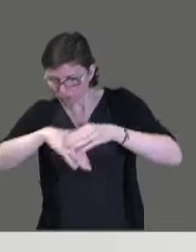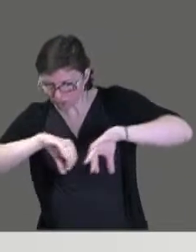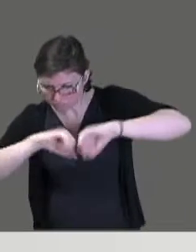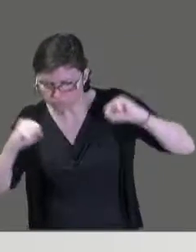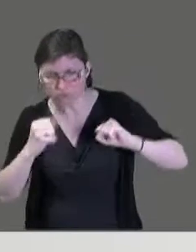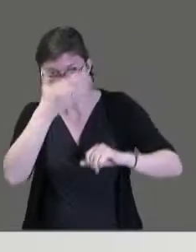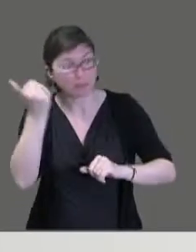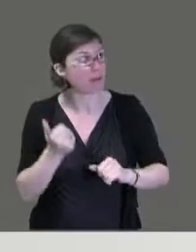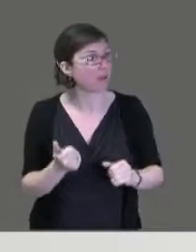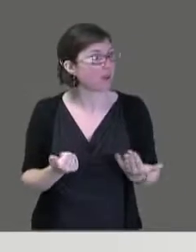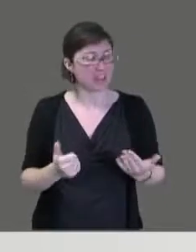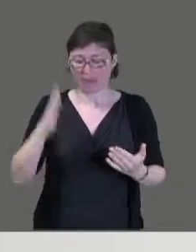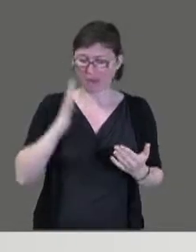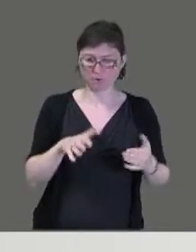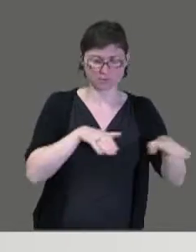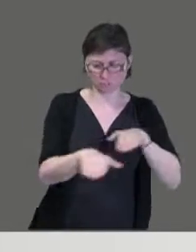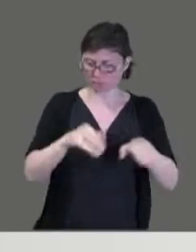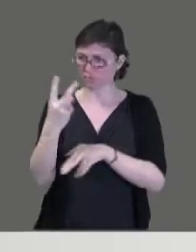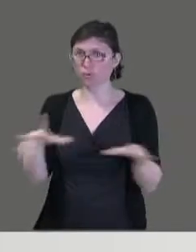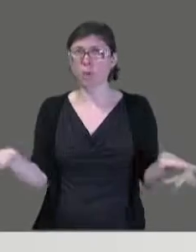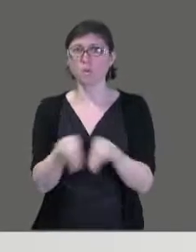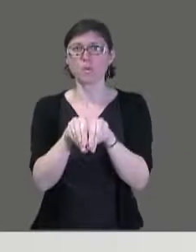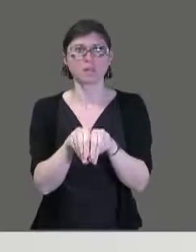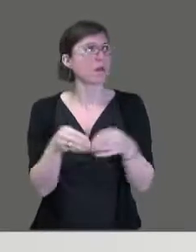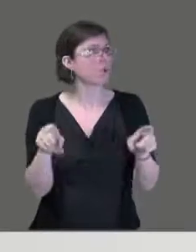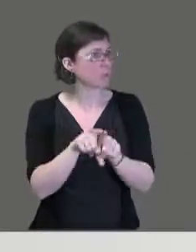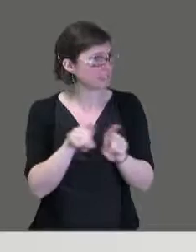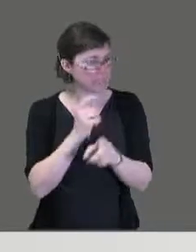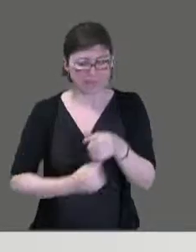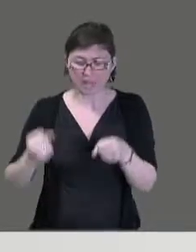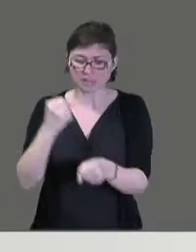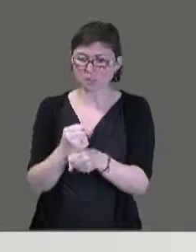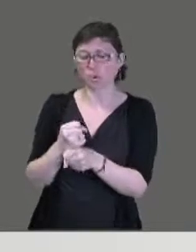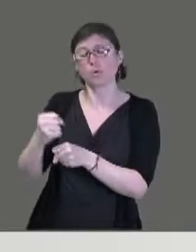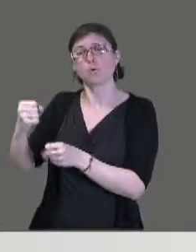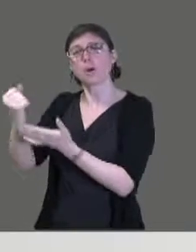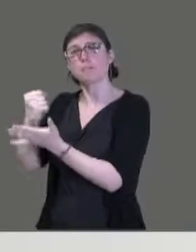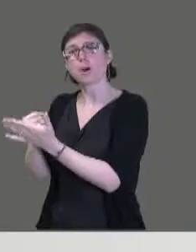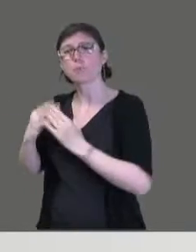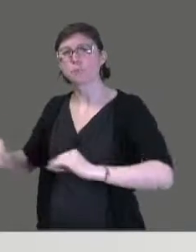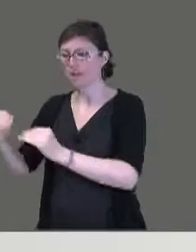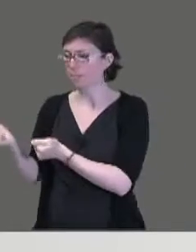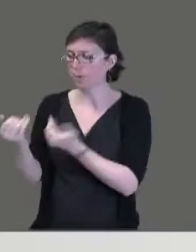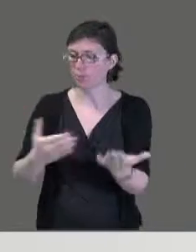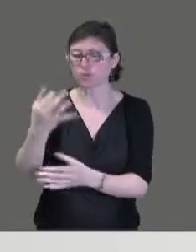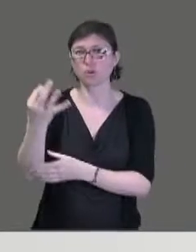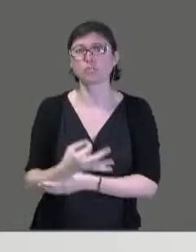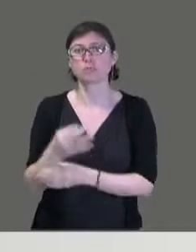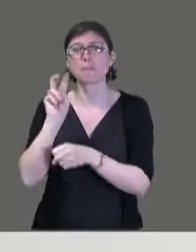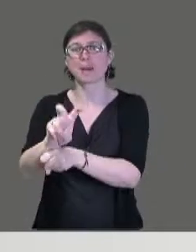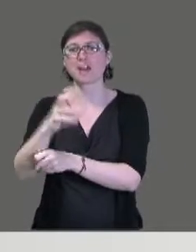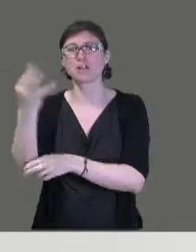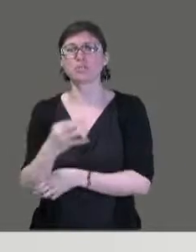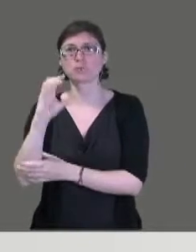dispositifs existants et la mise en œuvre d'un prêt à taux zéro proposé par la Banque populaire. Alors que la presse se